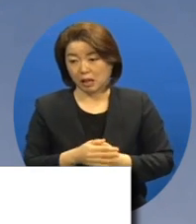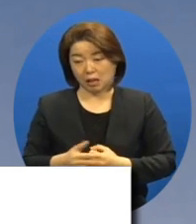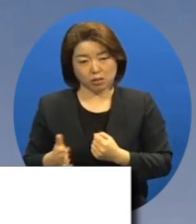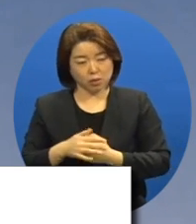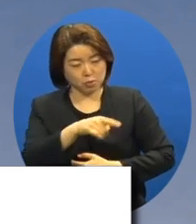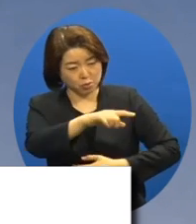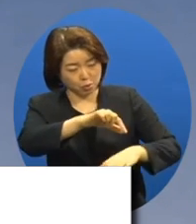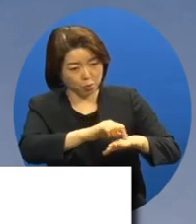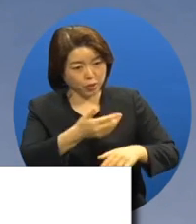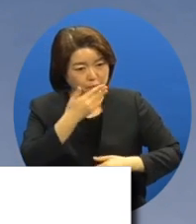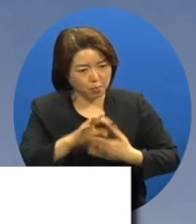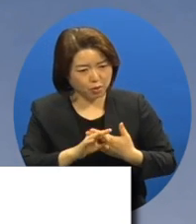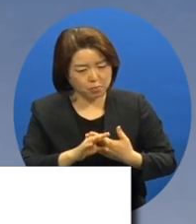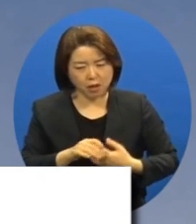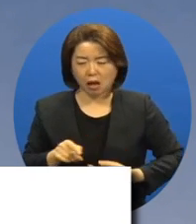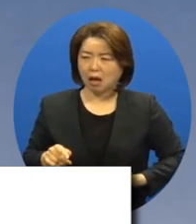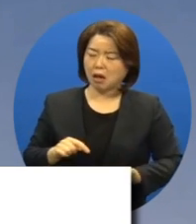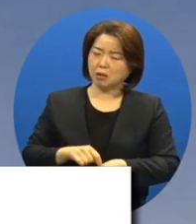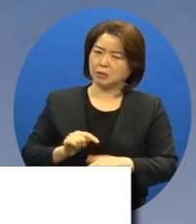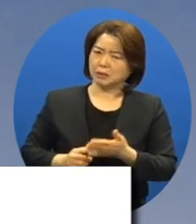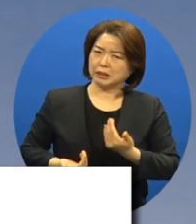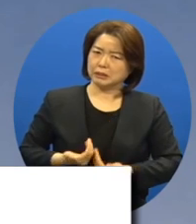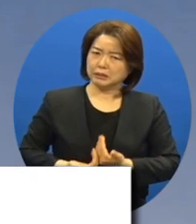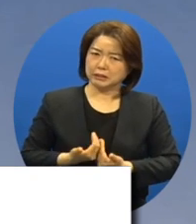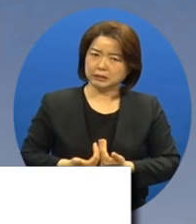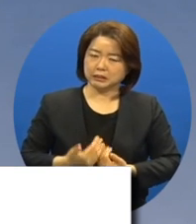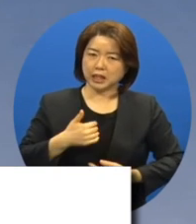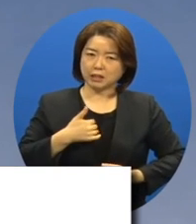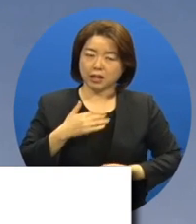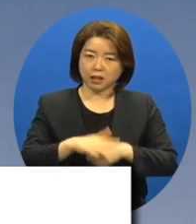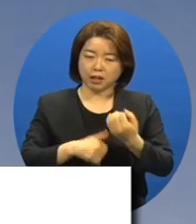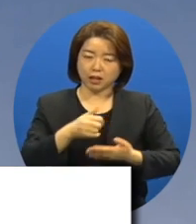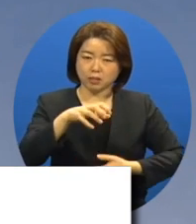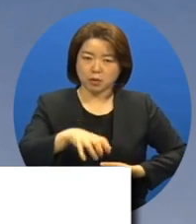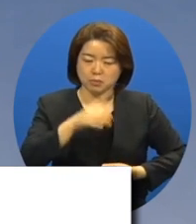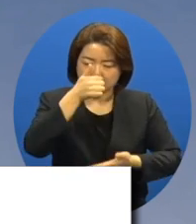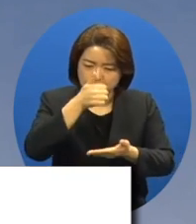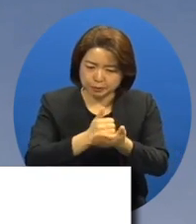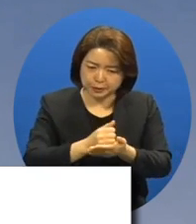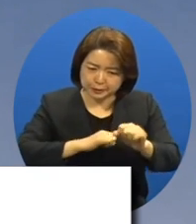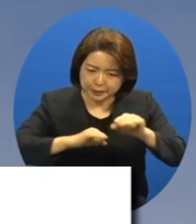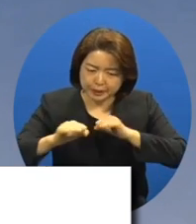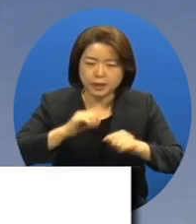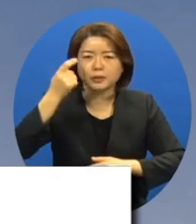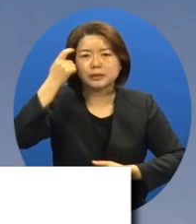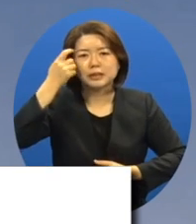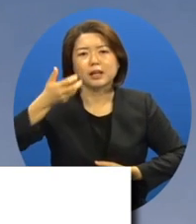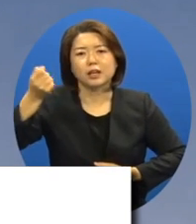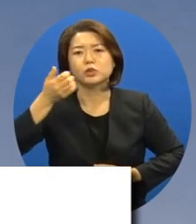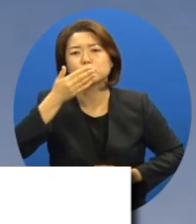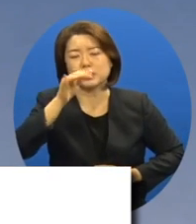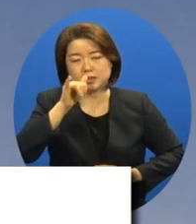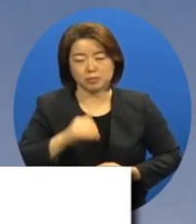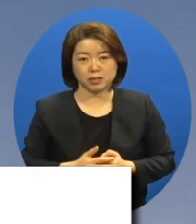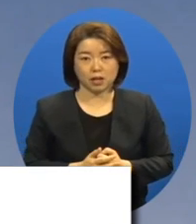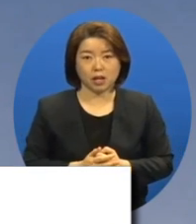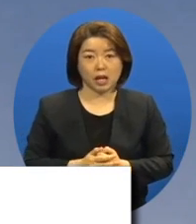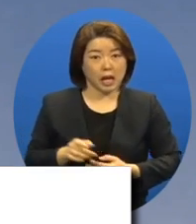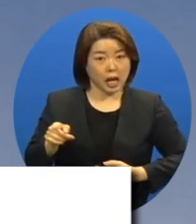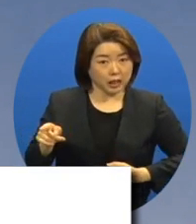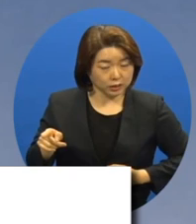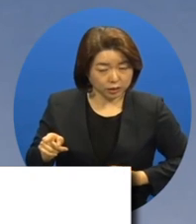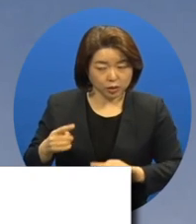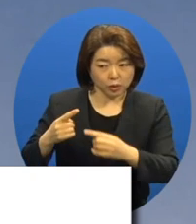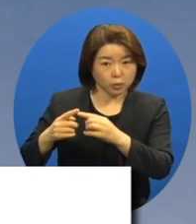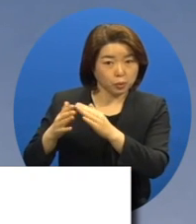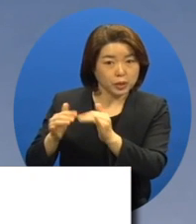아무래도 마음에 걸음 직하고 내가 하나님 앞에 죄를 짓는 다고 생각할 수 있는 겁니다 그런 교인에게